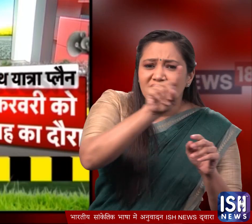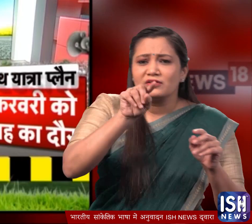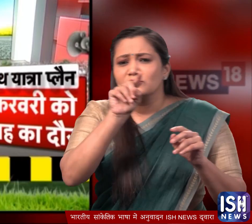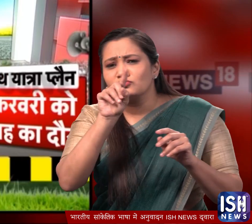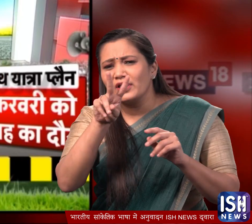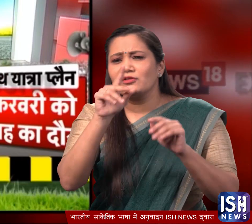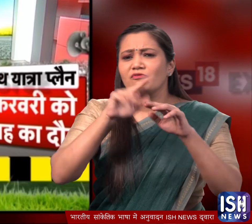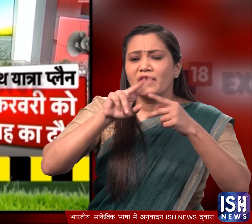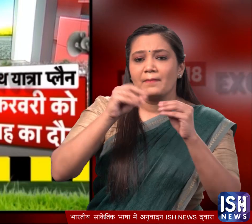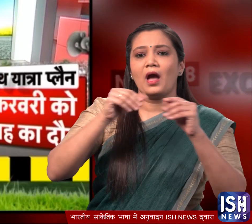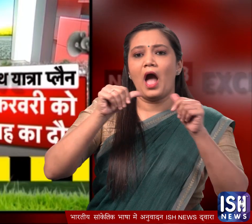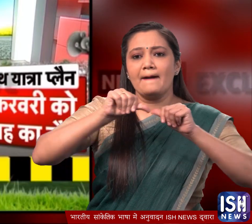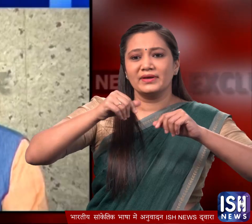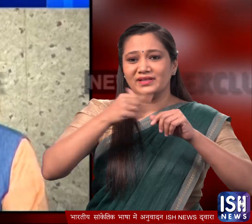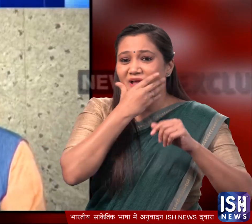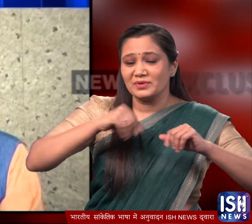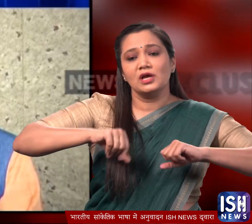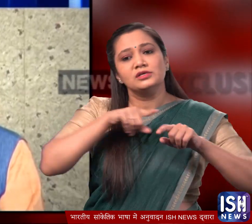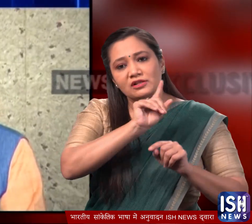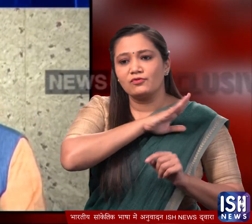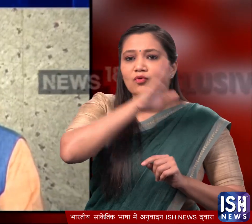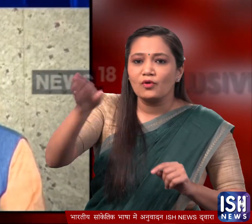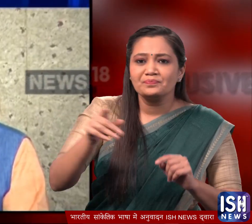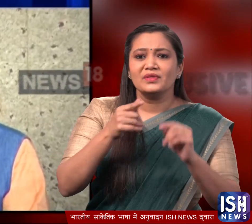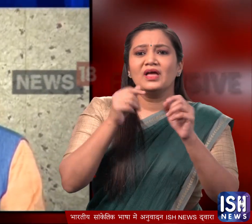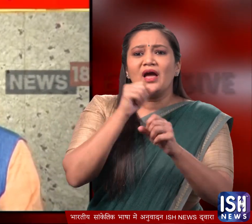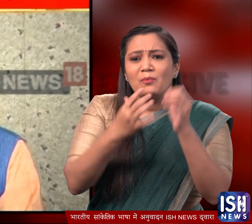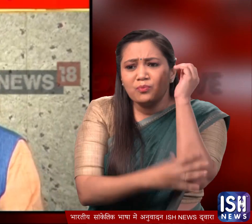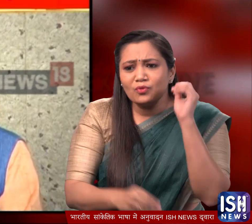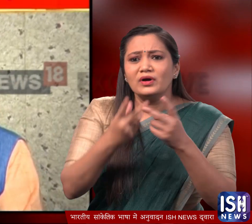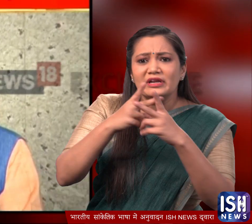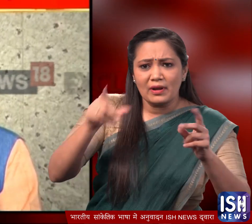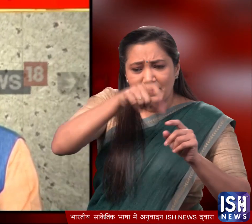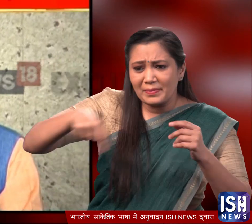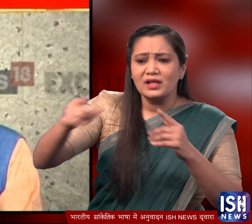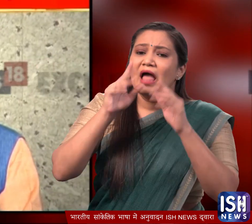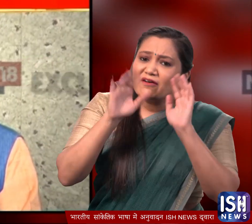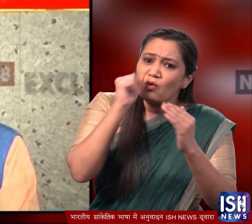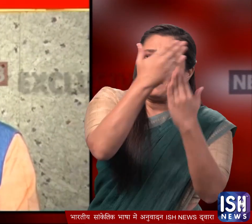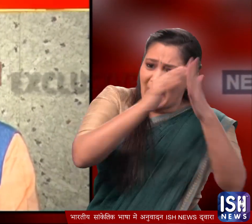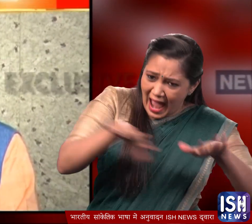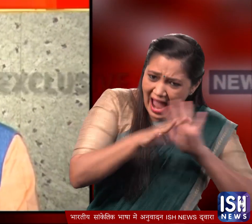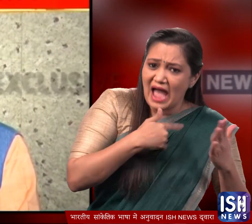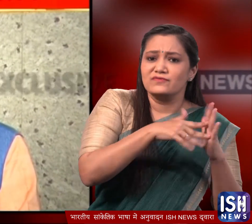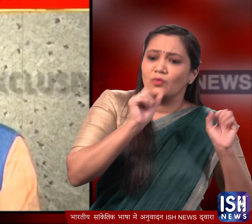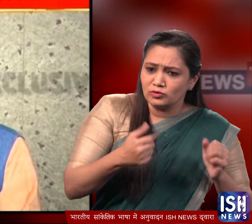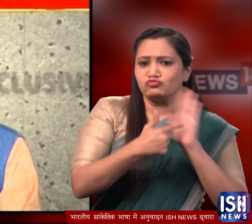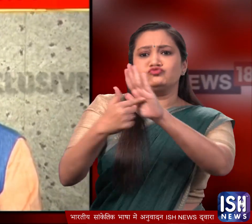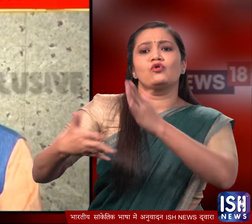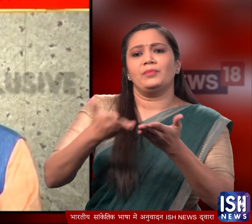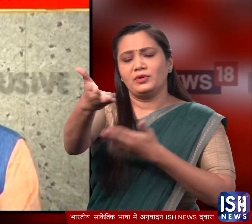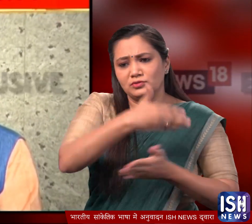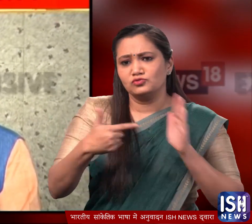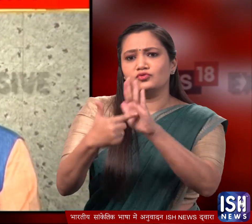11 फरवरी को बंगाल जाएंगे। गरीबों की योजनाएं गरीबों तक पहुंचे, ये विश्वास दिलाएंगे और मुझे विश्वास है